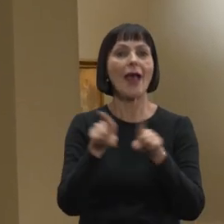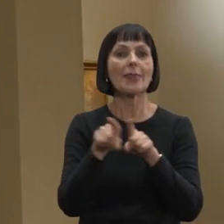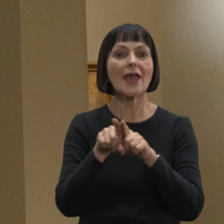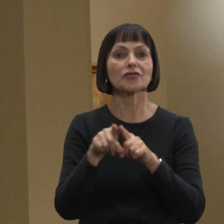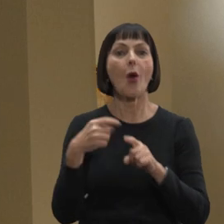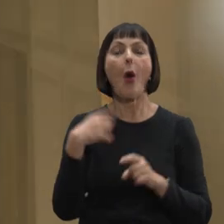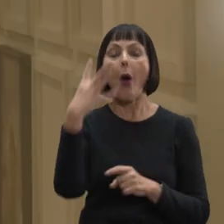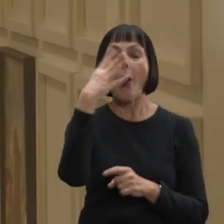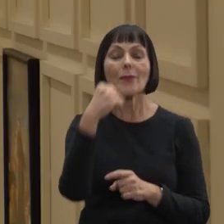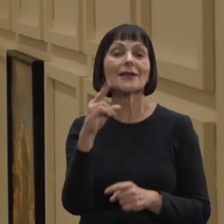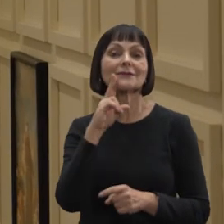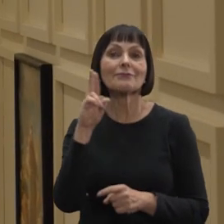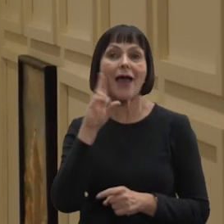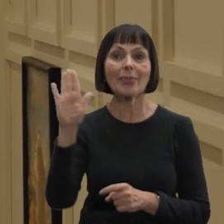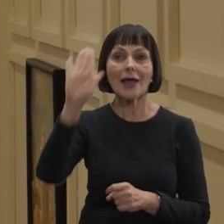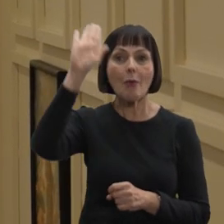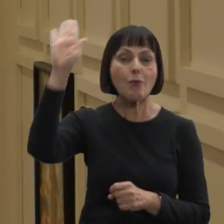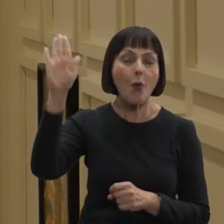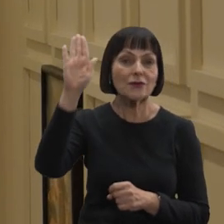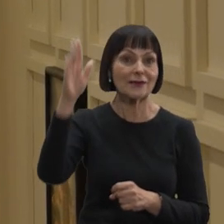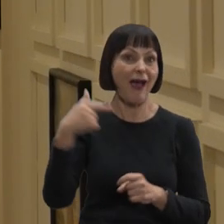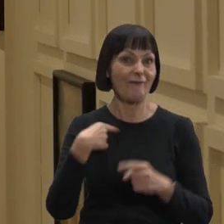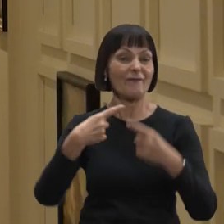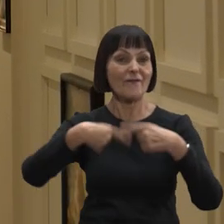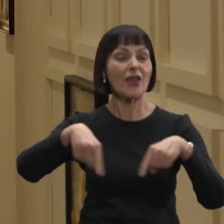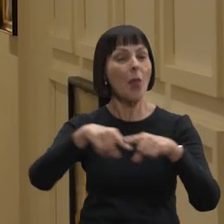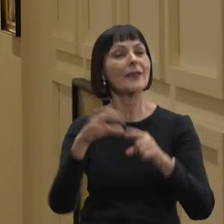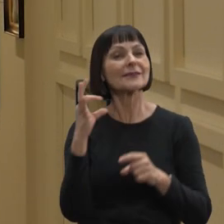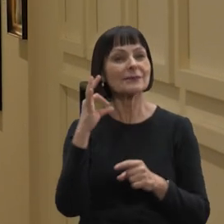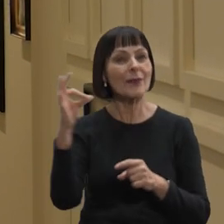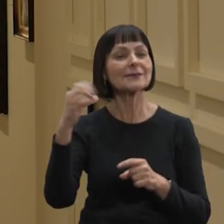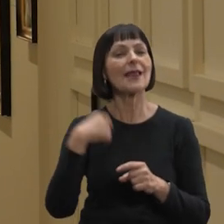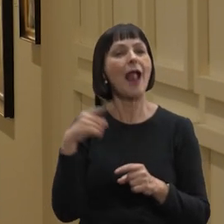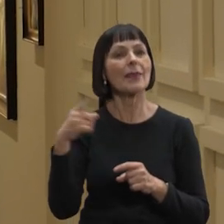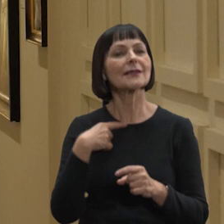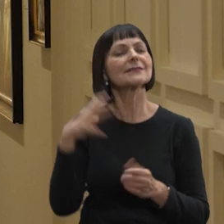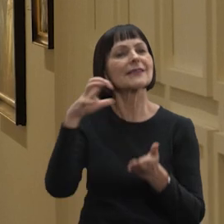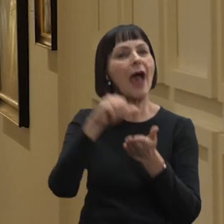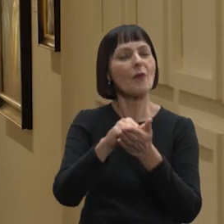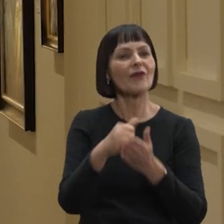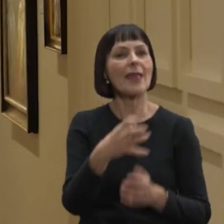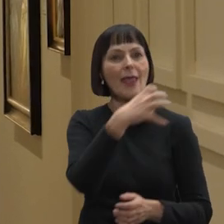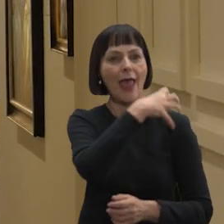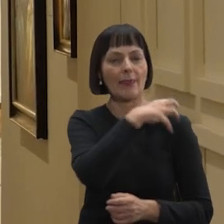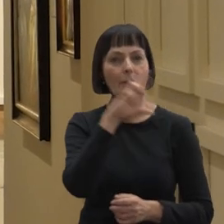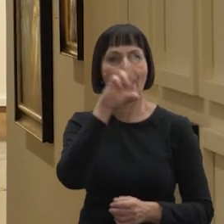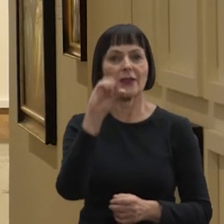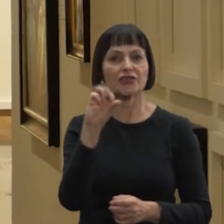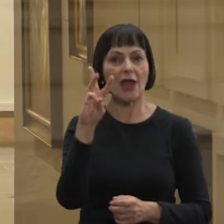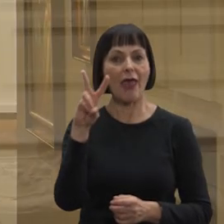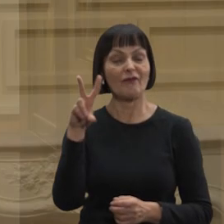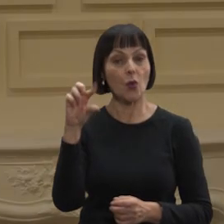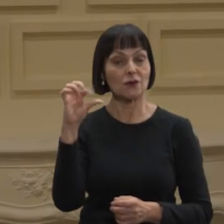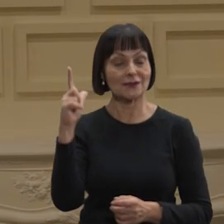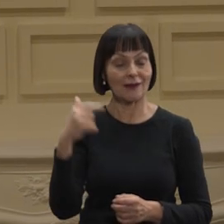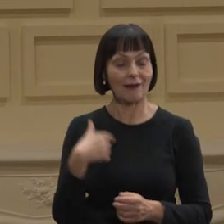cykl obrazów Matki Boskiej, które z pewnością były wykonane specjalnie na wskazanie Rzewuskiego.